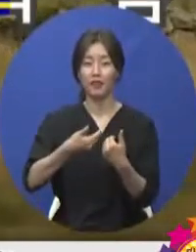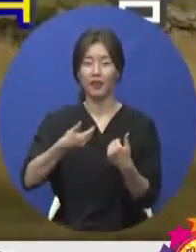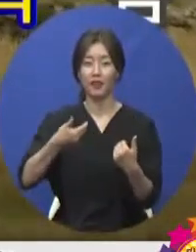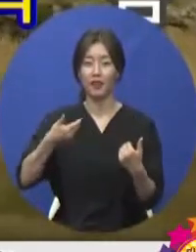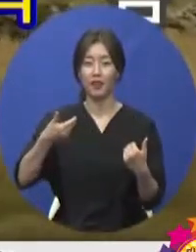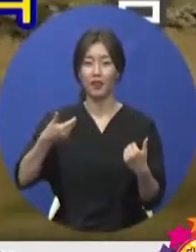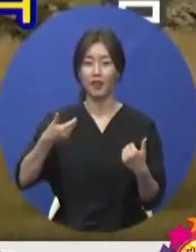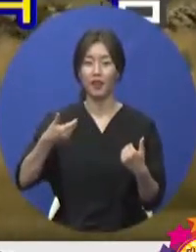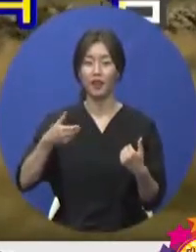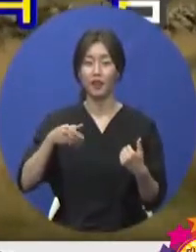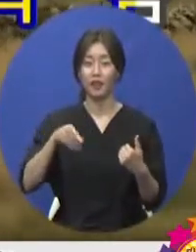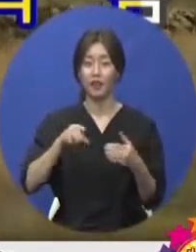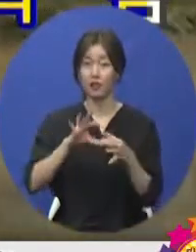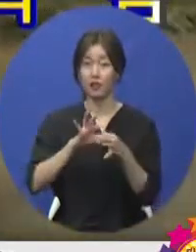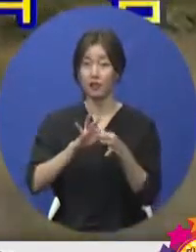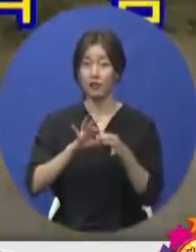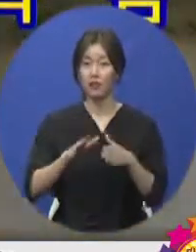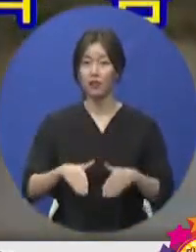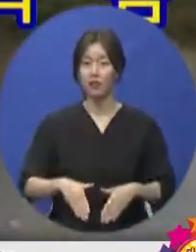38선의